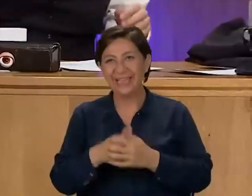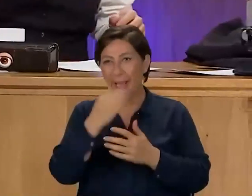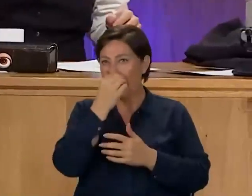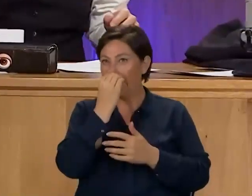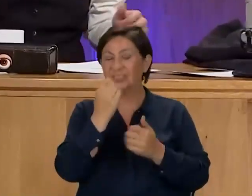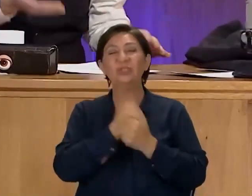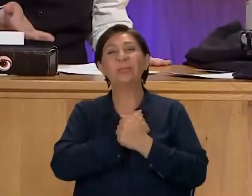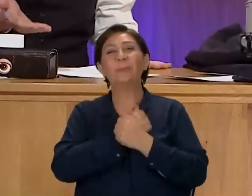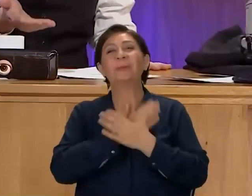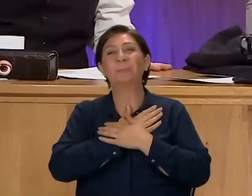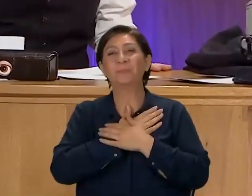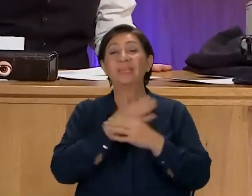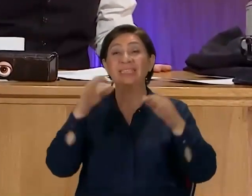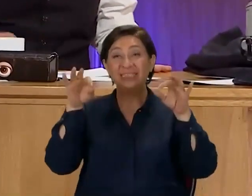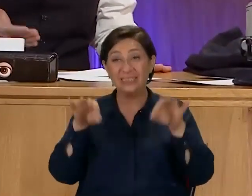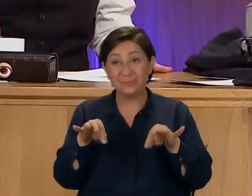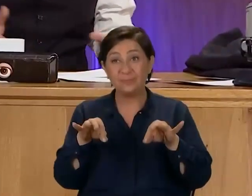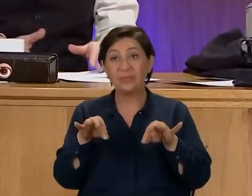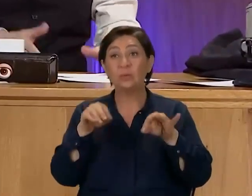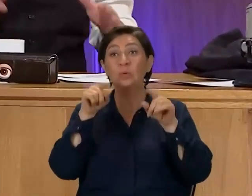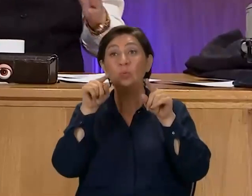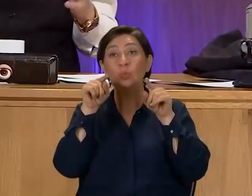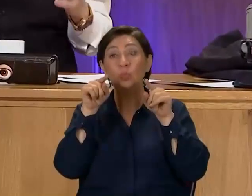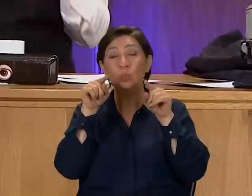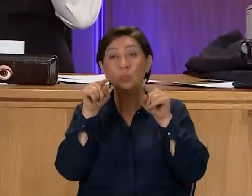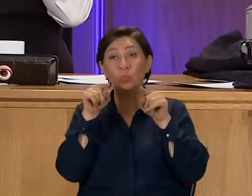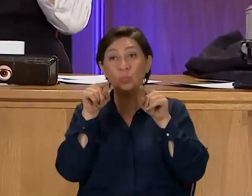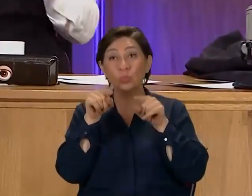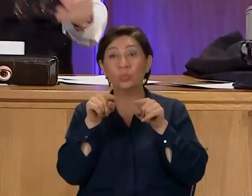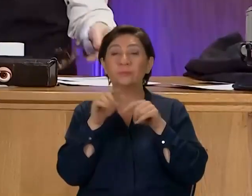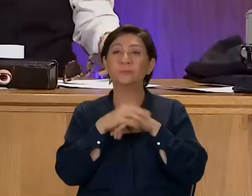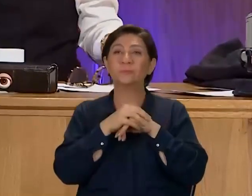Ay canım efendim. Peki şimdi... Bu